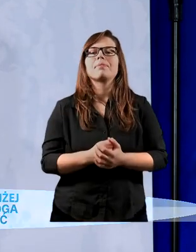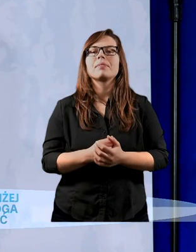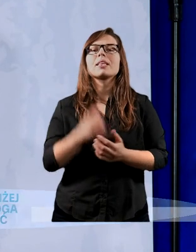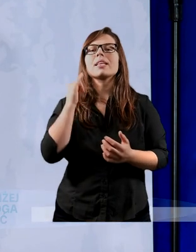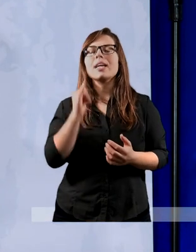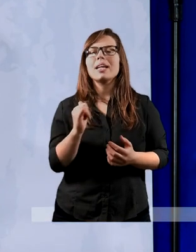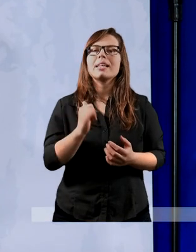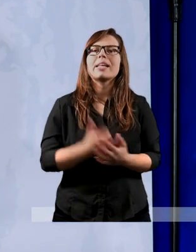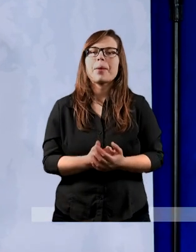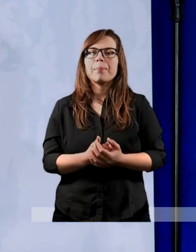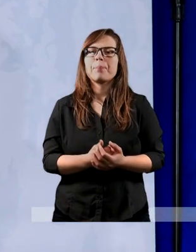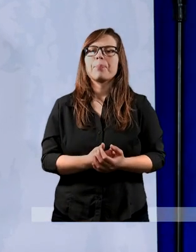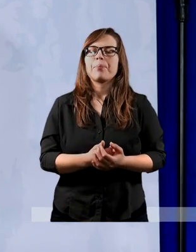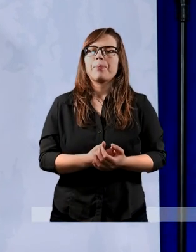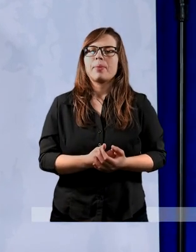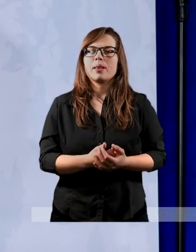I